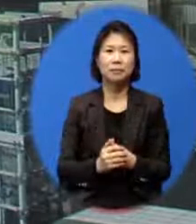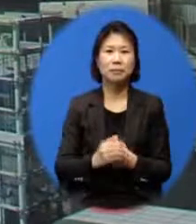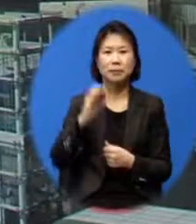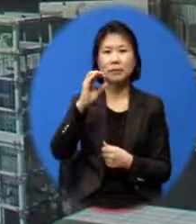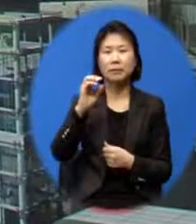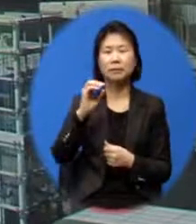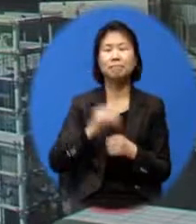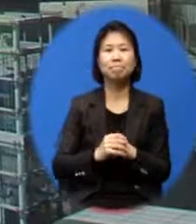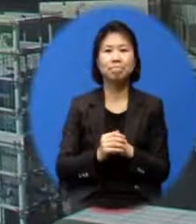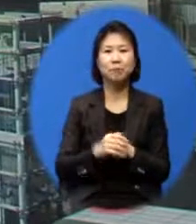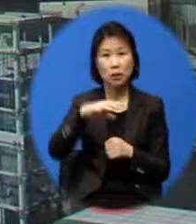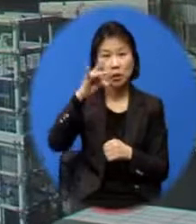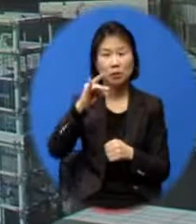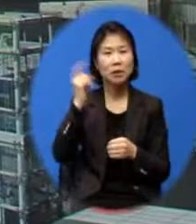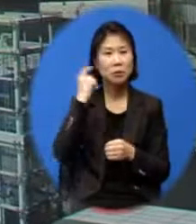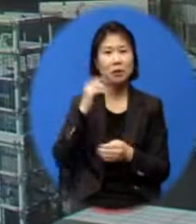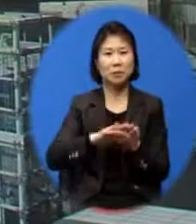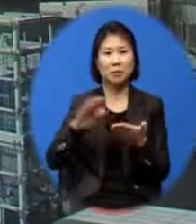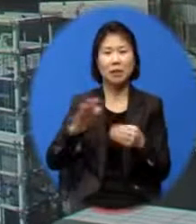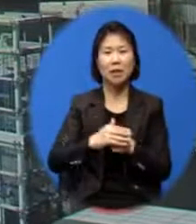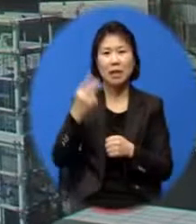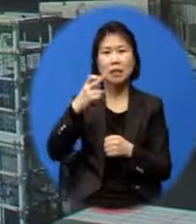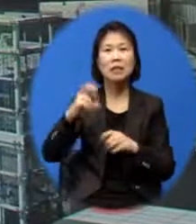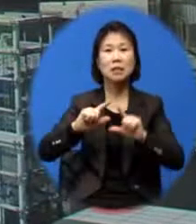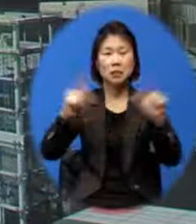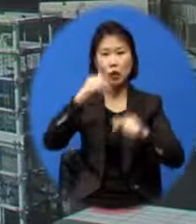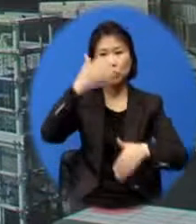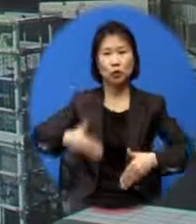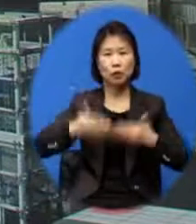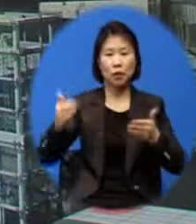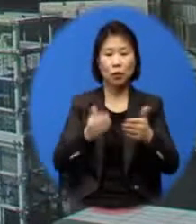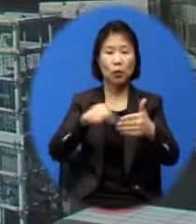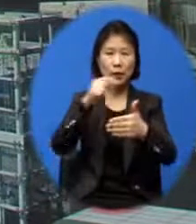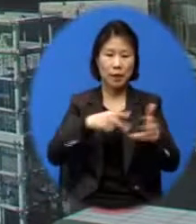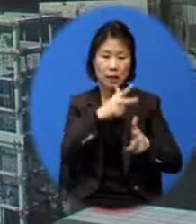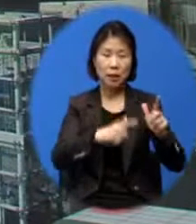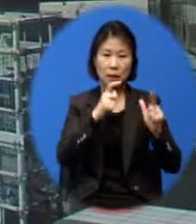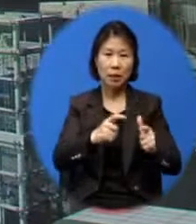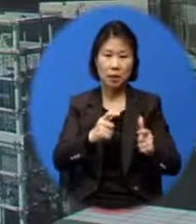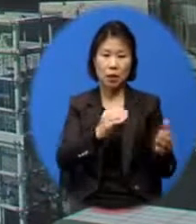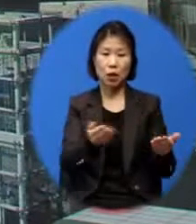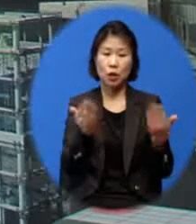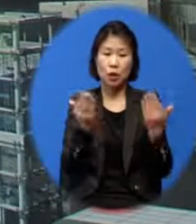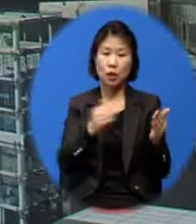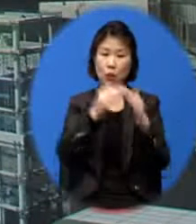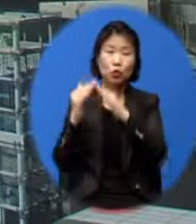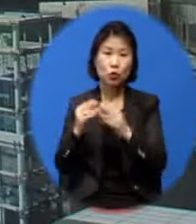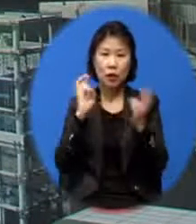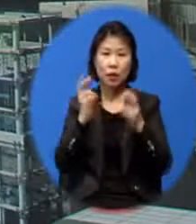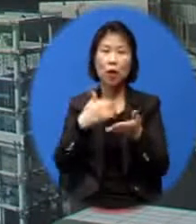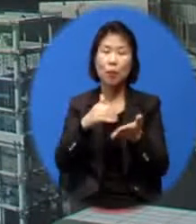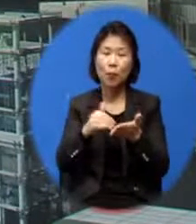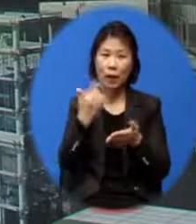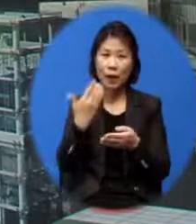CNI 주간 뉴스 첫 번째 소식입니다. 2012년 충남도내 산업단지에 입주한 기업들은 얼마나 될까요? 입주